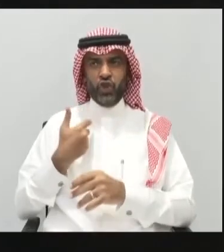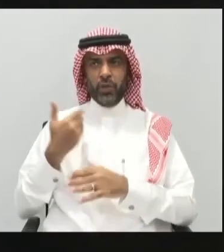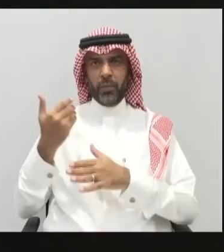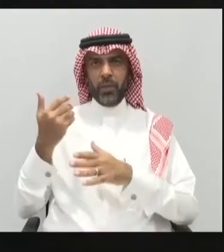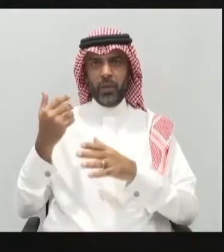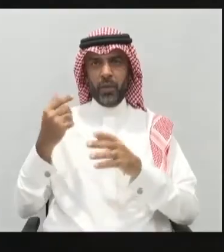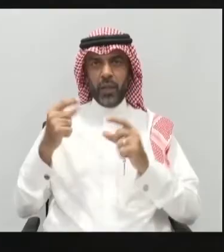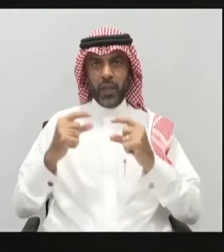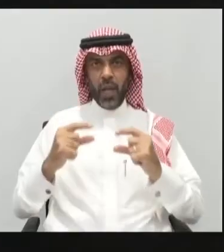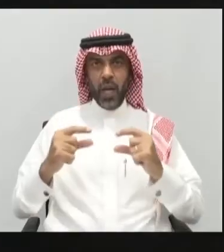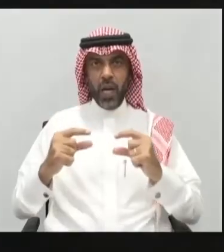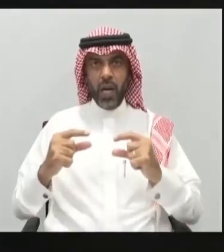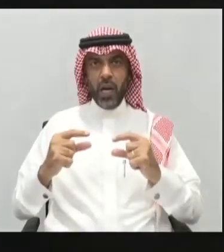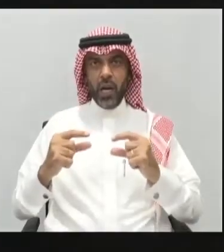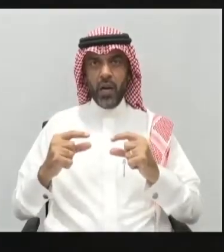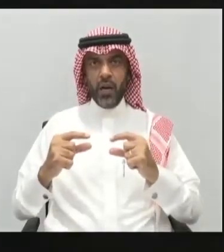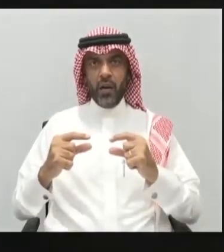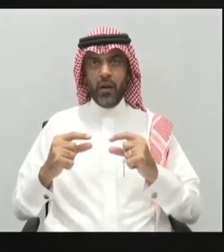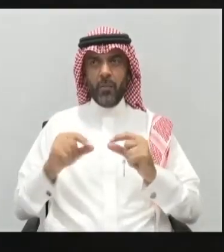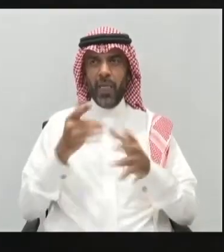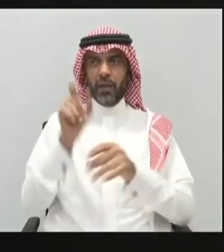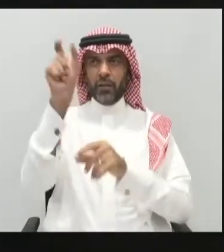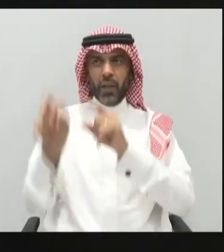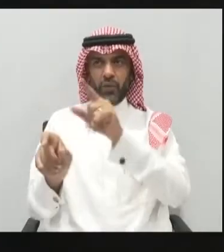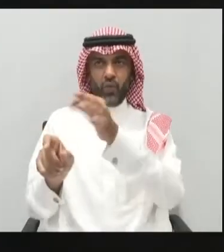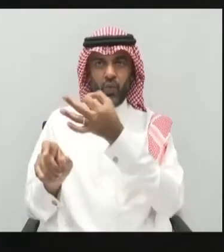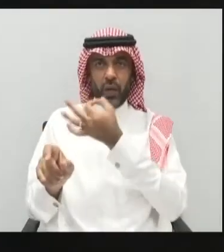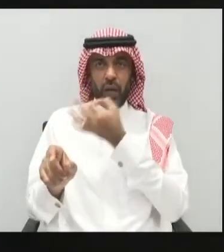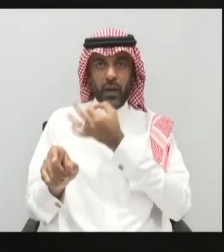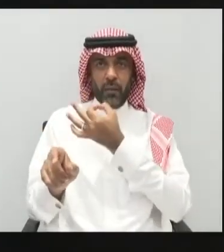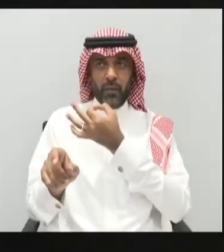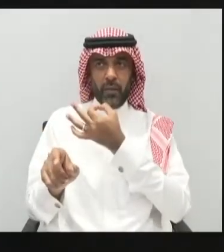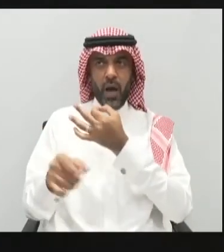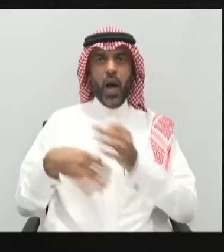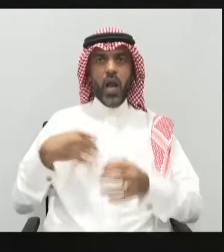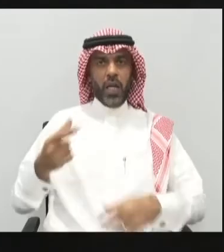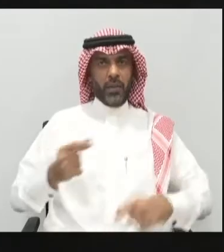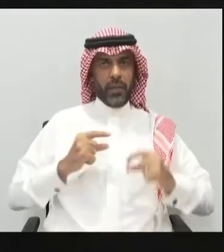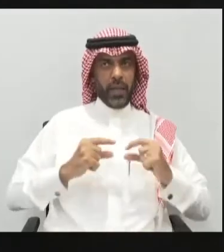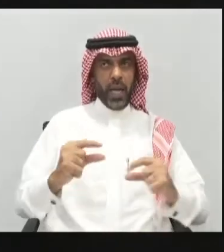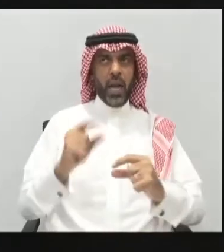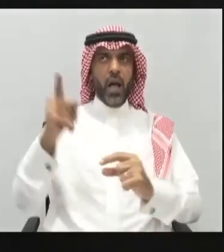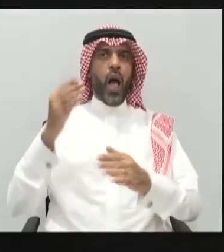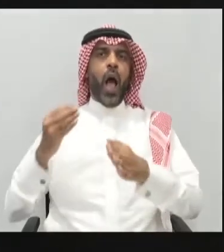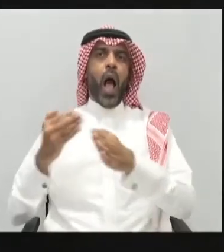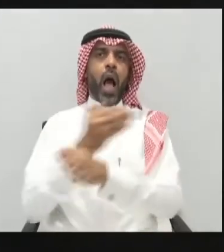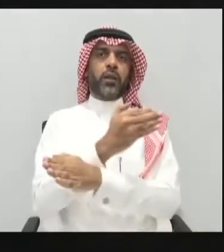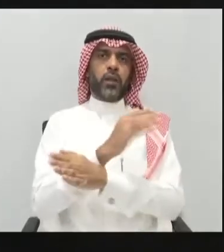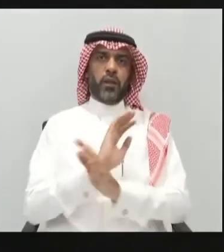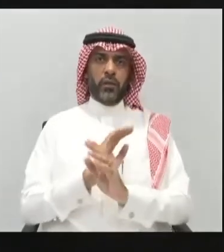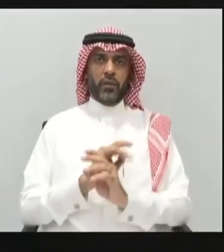يخالف هذا الراي او اثبت اثبت شيء يخالف هذا الراي